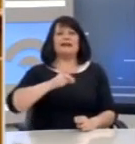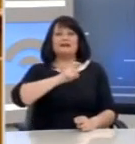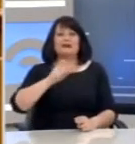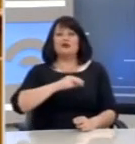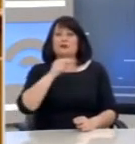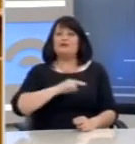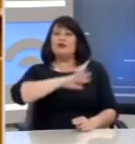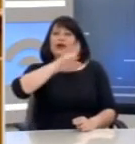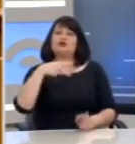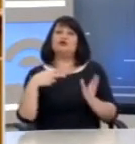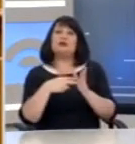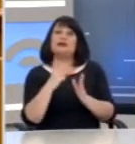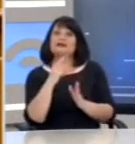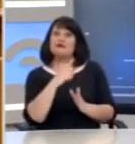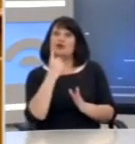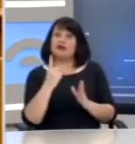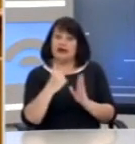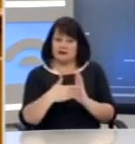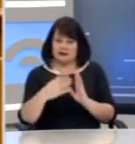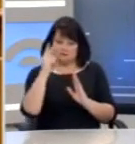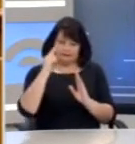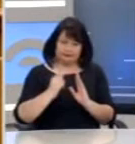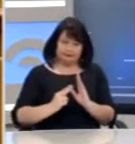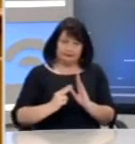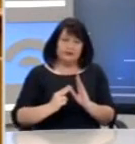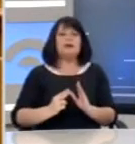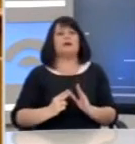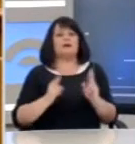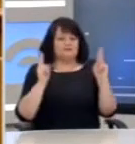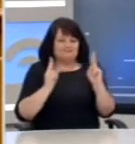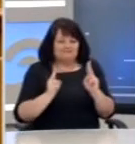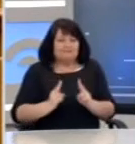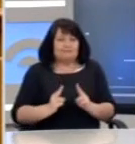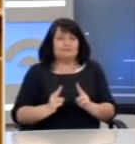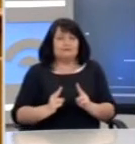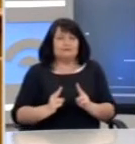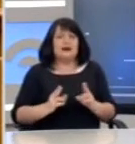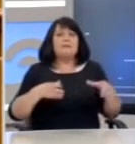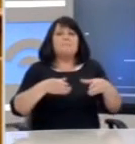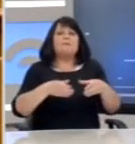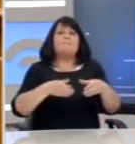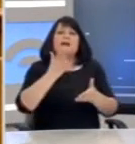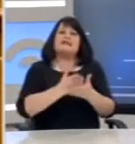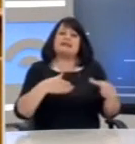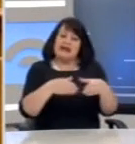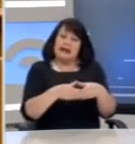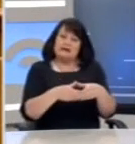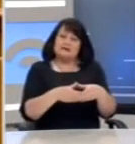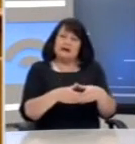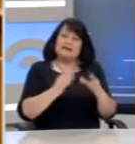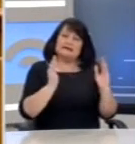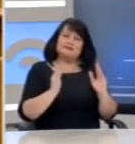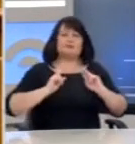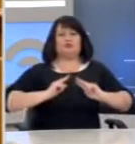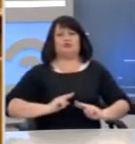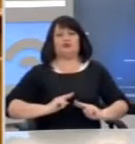το 2021, τόσο για να ανακουφιστεί μόνιμα η μεσαία τάξη, όσο και για να στηριχθεί